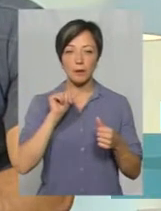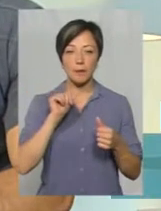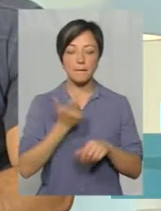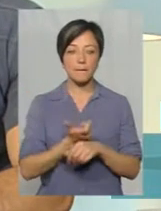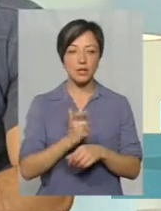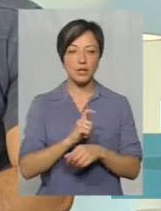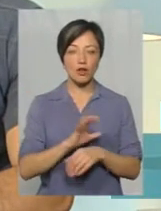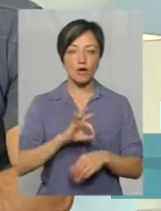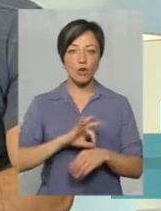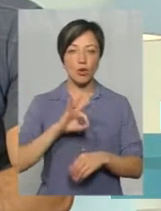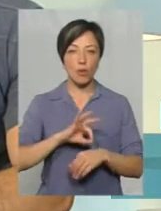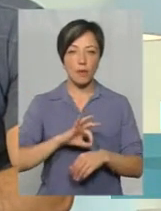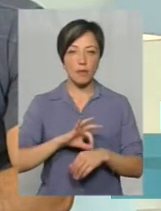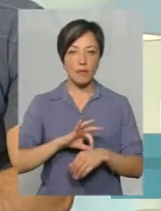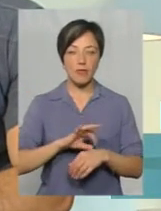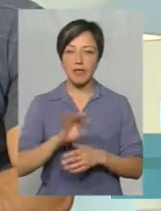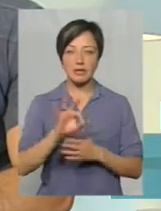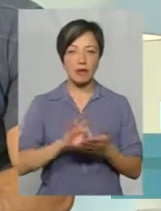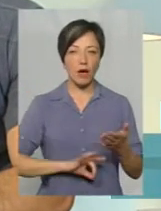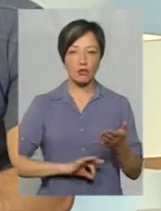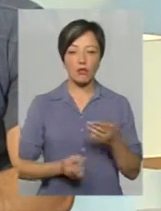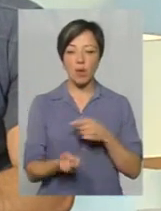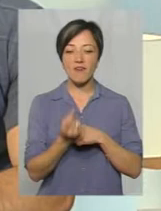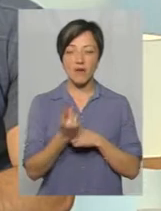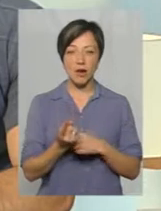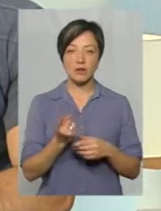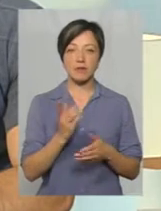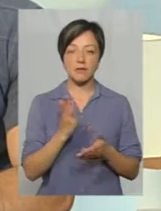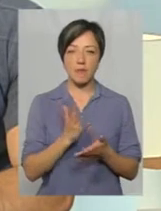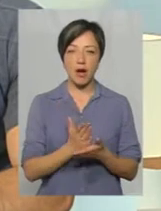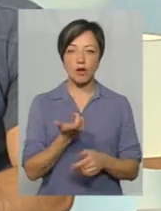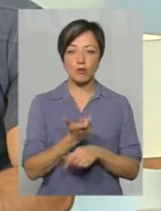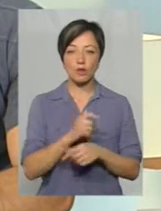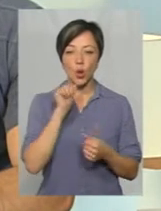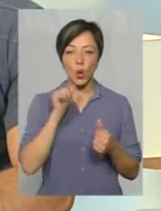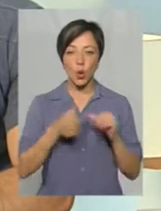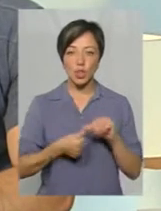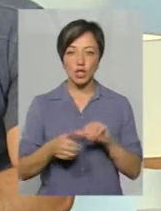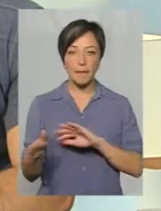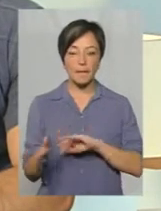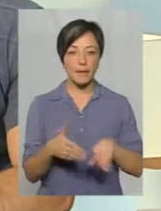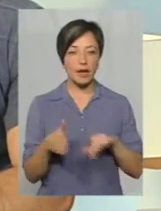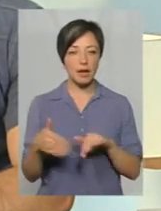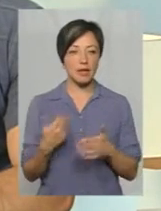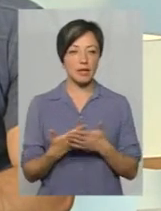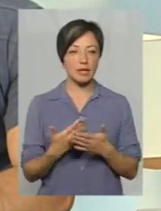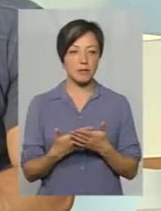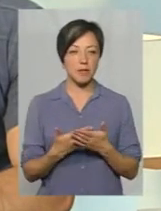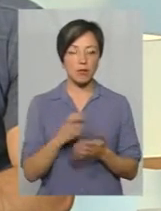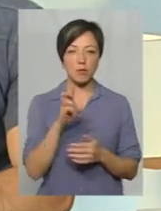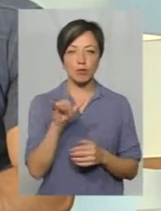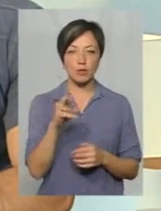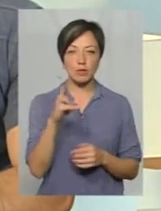більш хвороби, які не зразу проявляють себе, мають більш хронічний перебіг, наприклад,